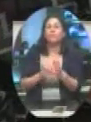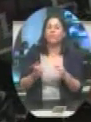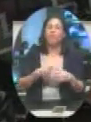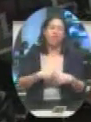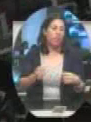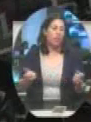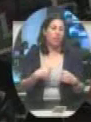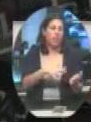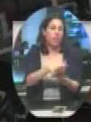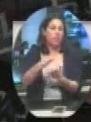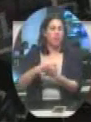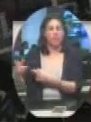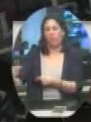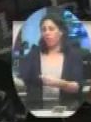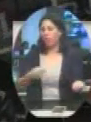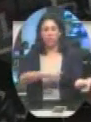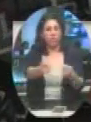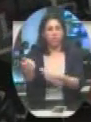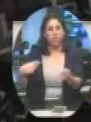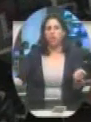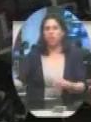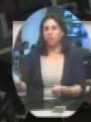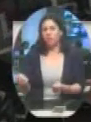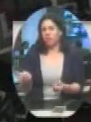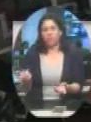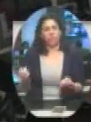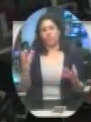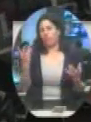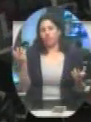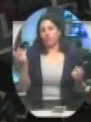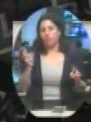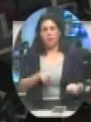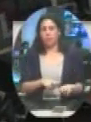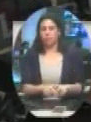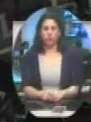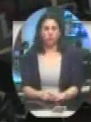כספים בצורה הכי בזויה בעיניי,